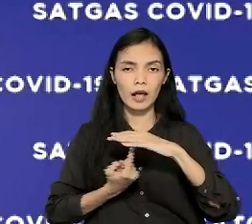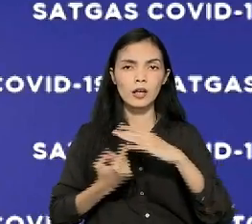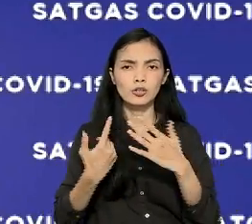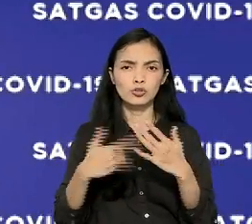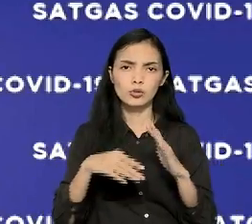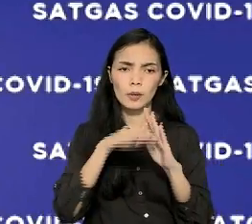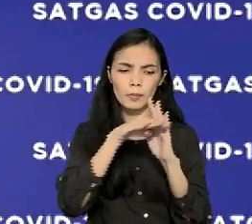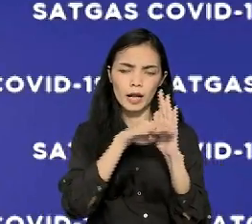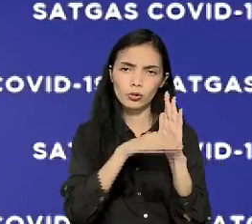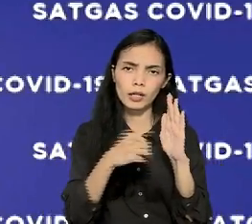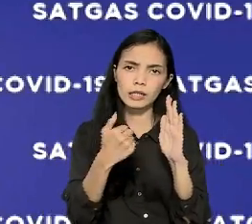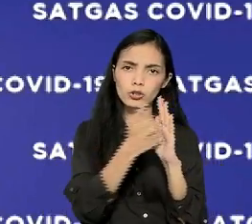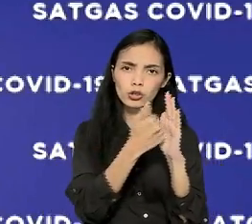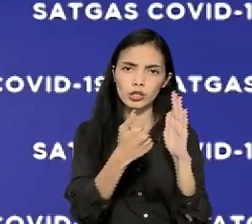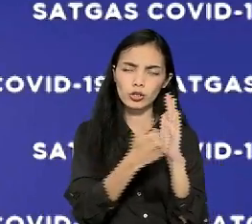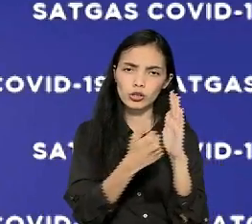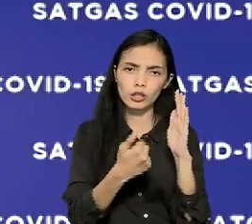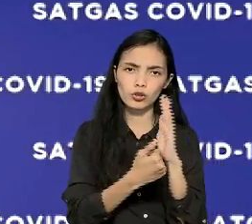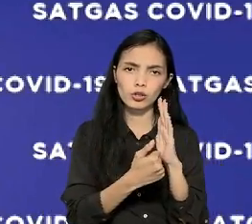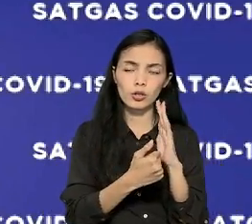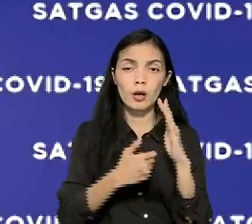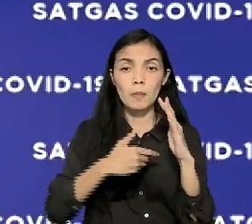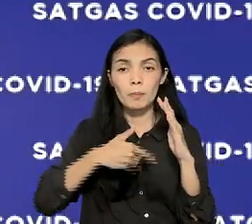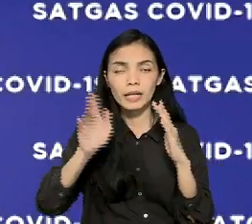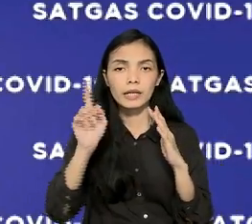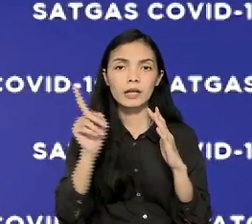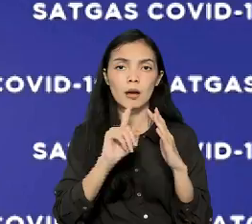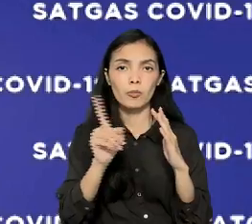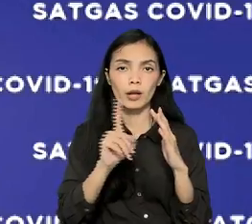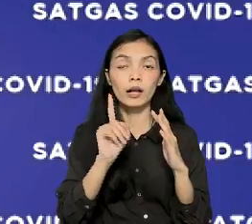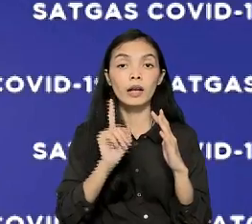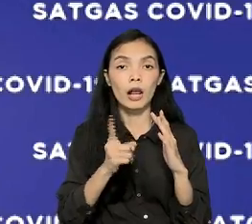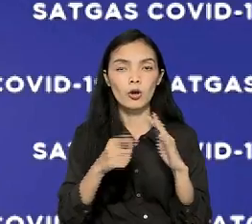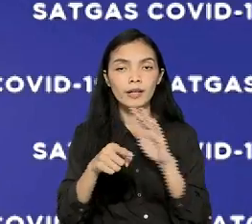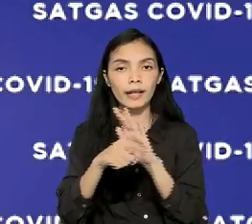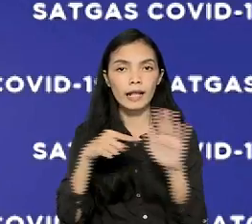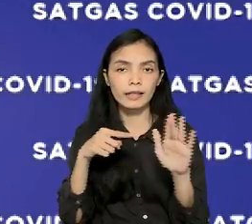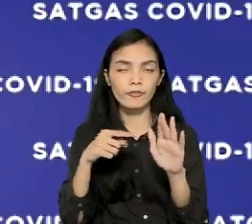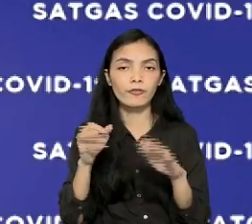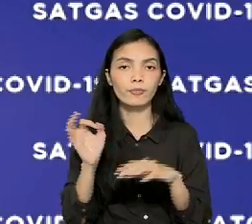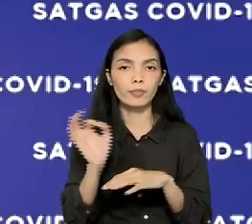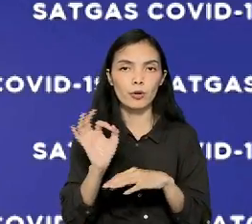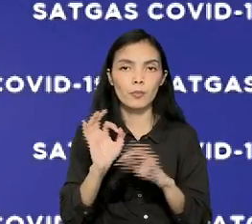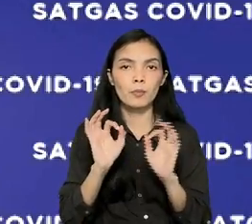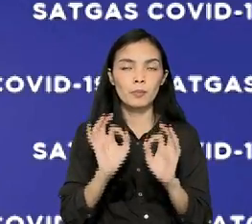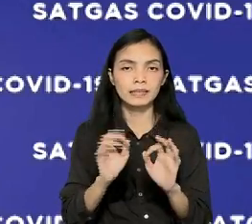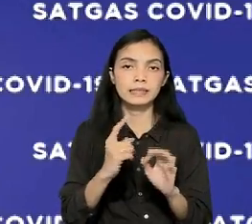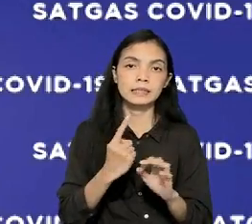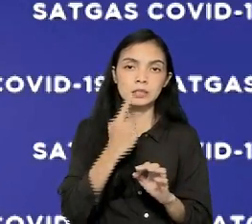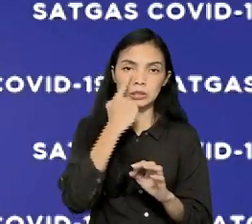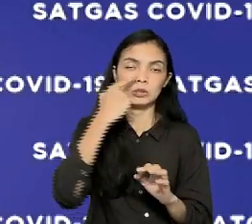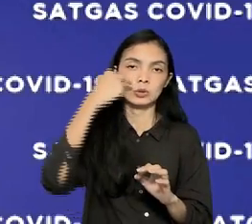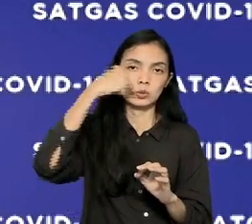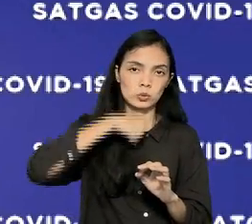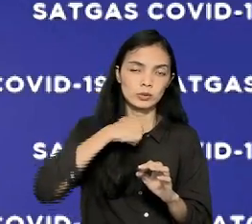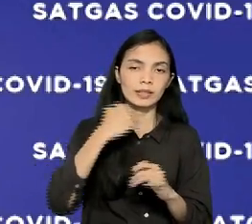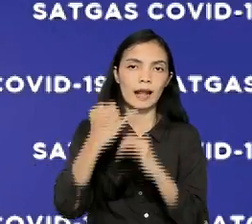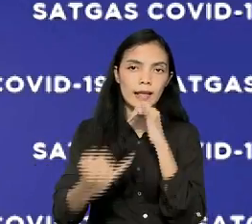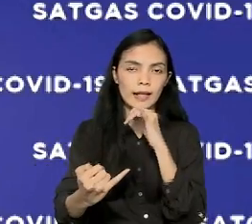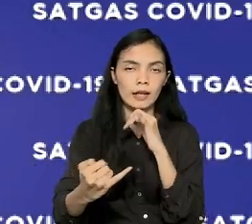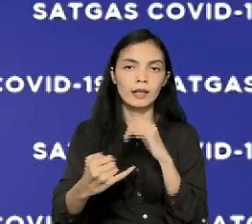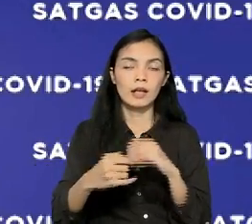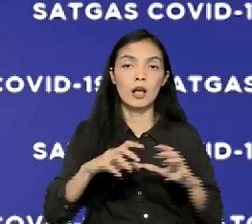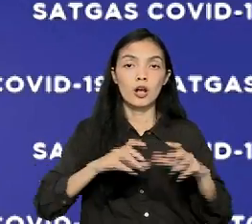prosedur dan tidak diperbolehkan untuk keluar jika belum dinyatakan negatif pada saat exit test.